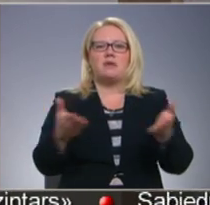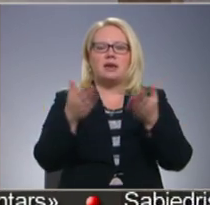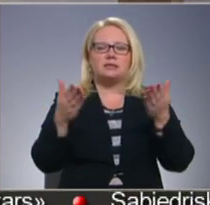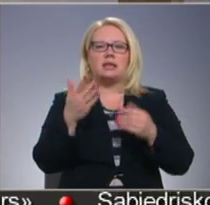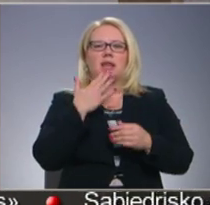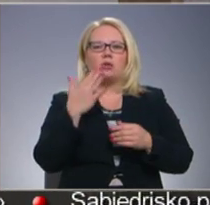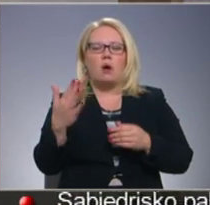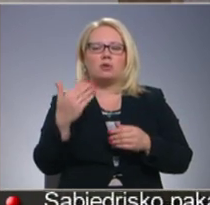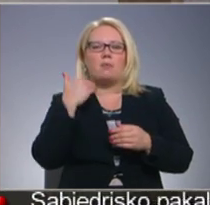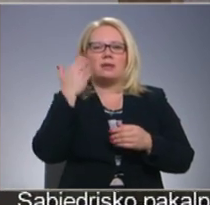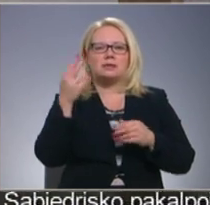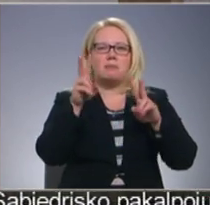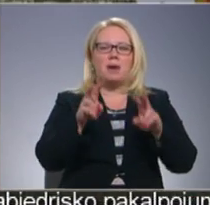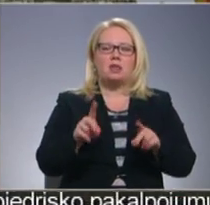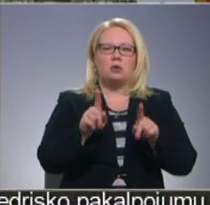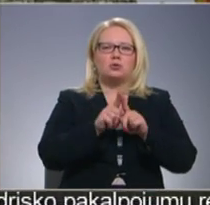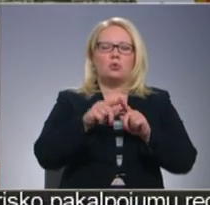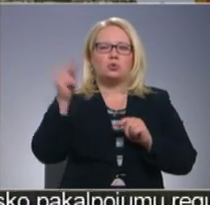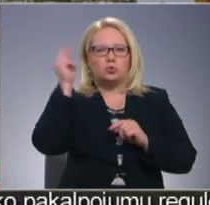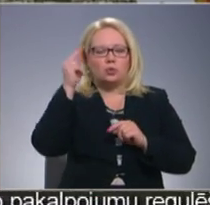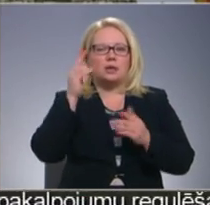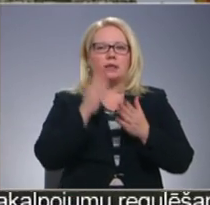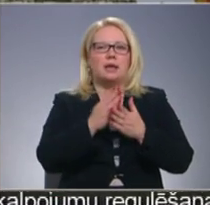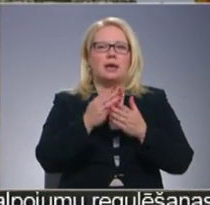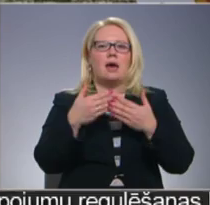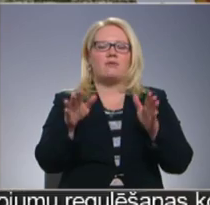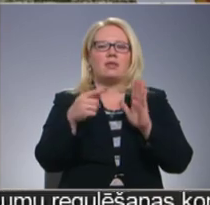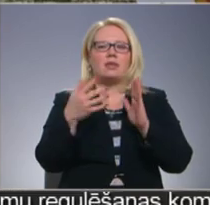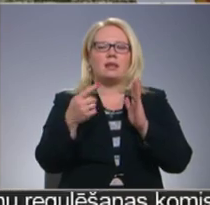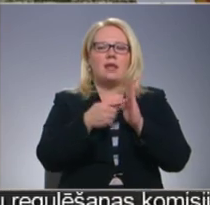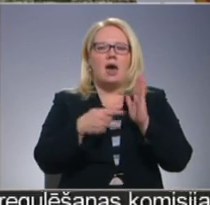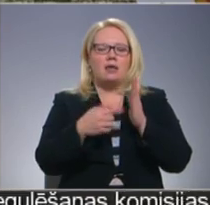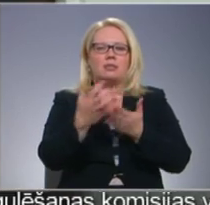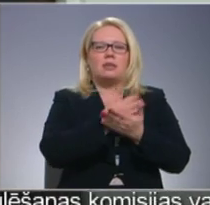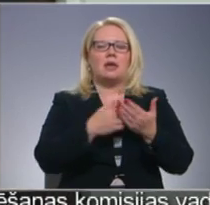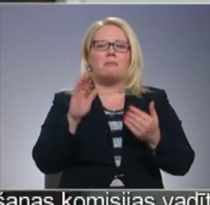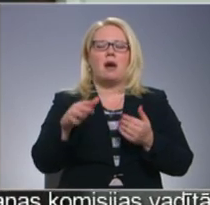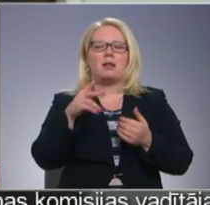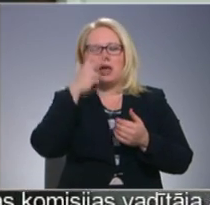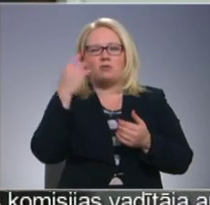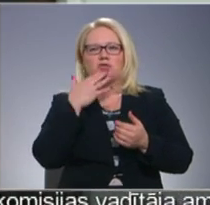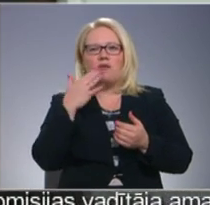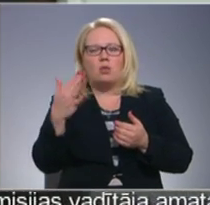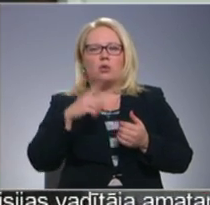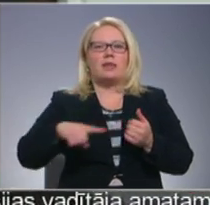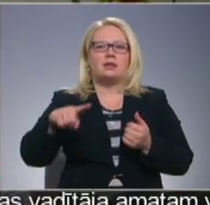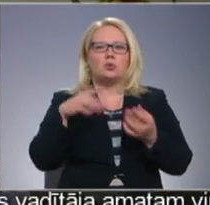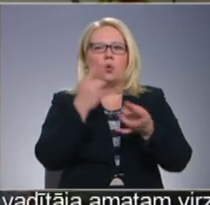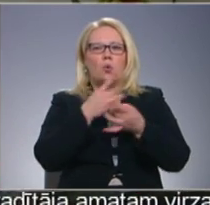lituānistikas un baltistikas pētījumus un studijas. Tiks vākti dati par Latvijā dzīvojošo lietuviešu valodu, etnisko kultūru un